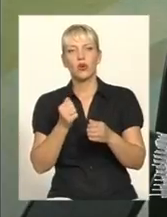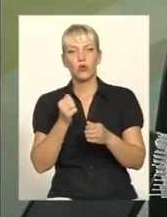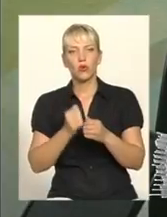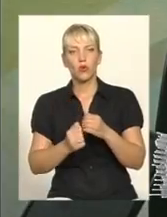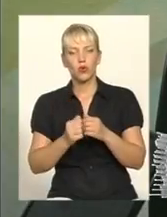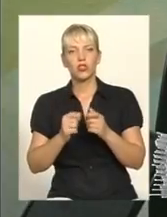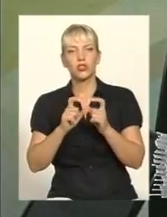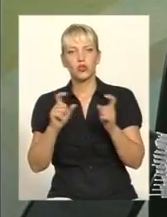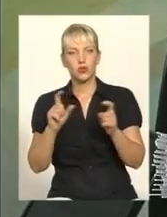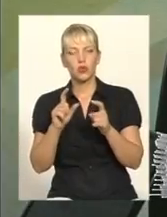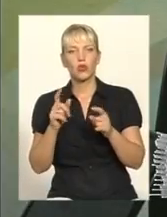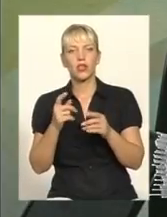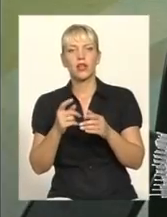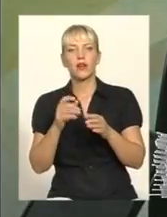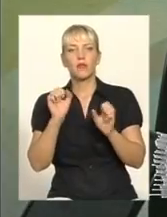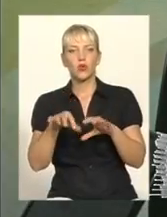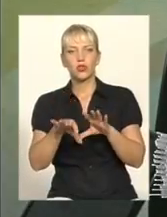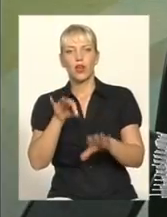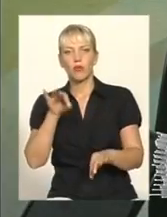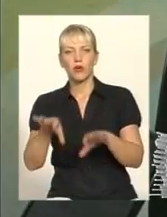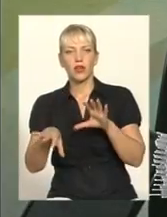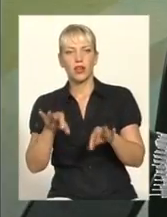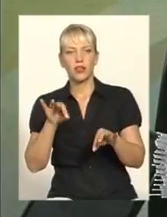своєї бази, може вибирати певні,